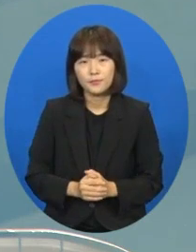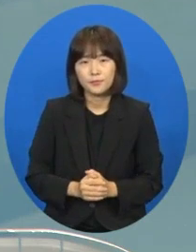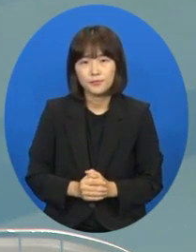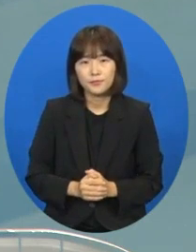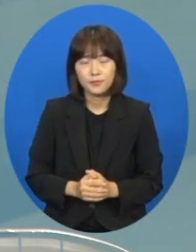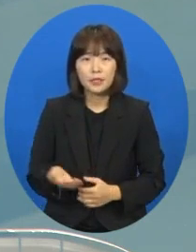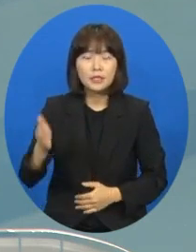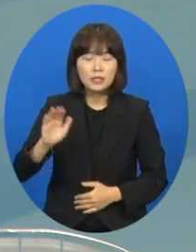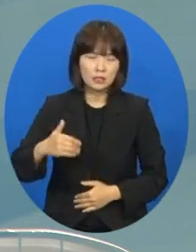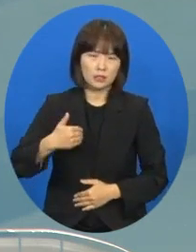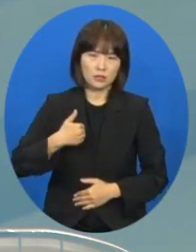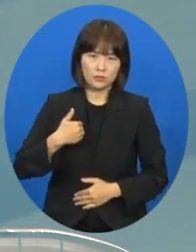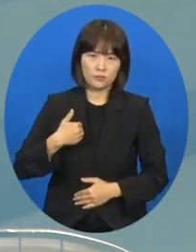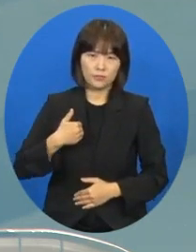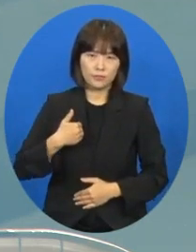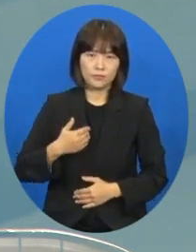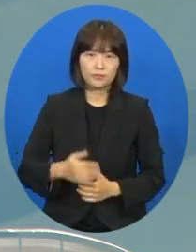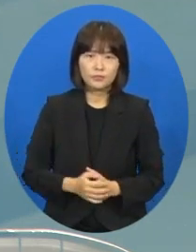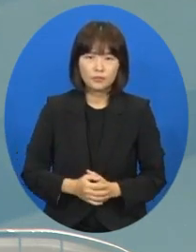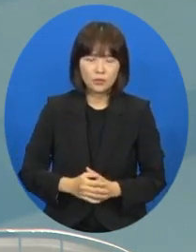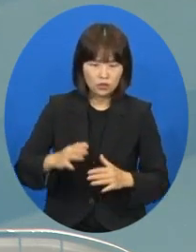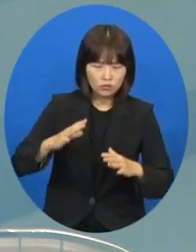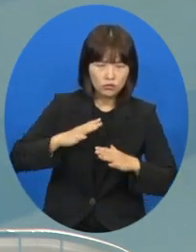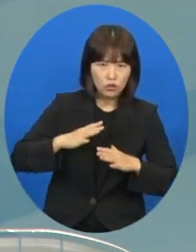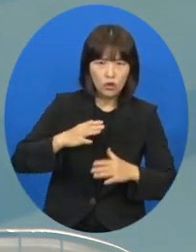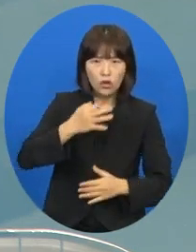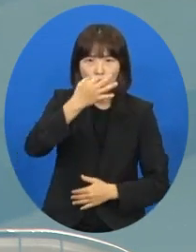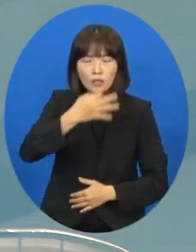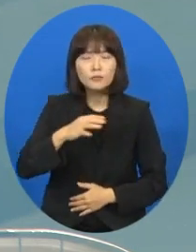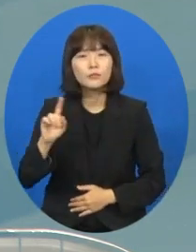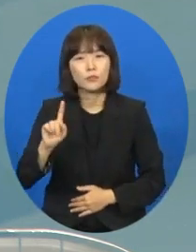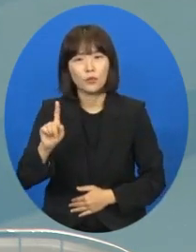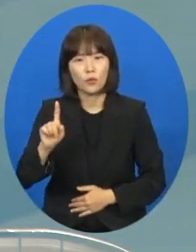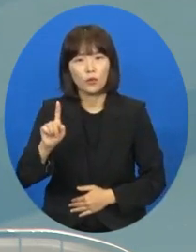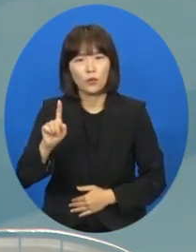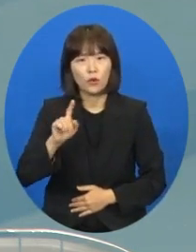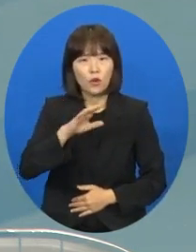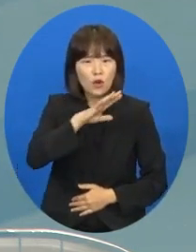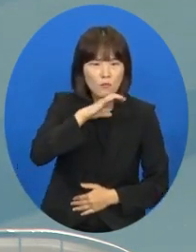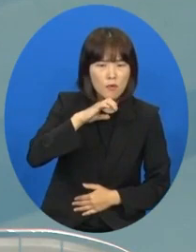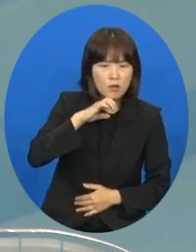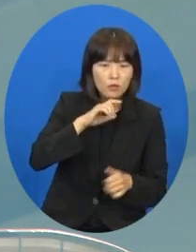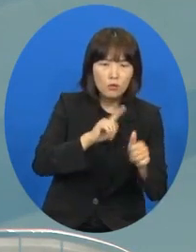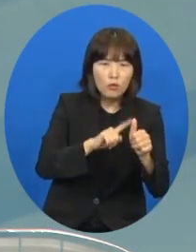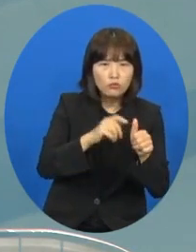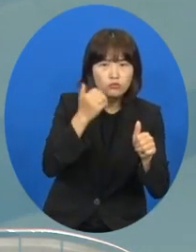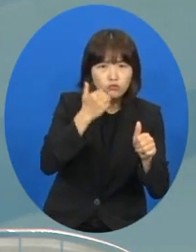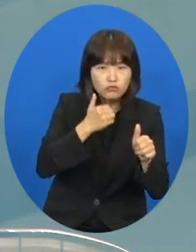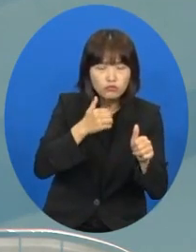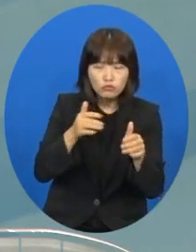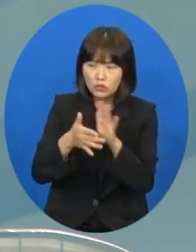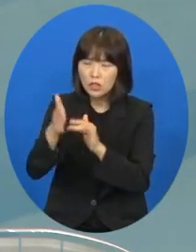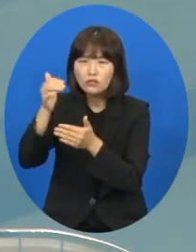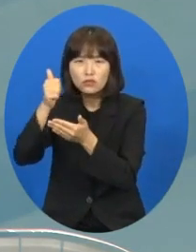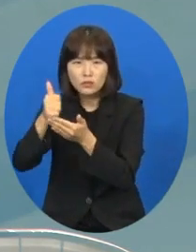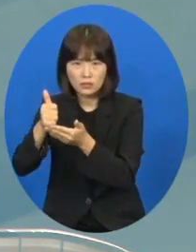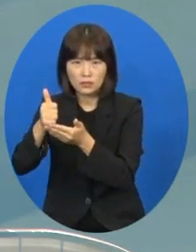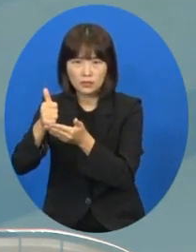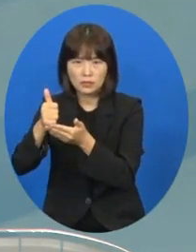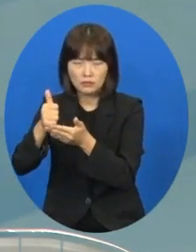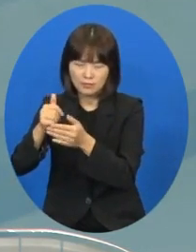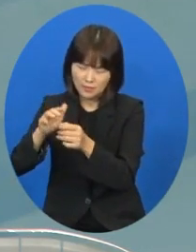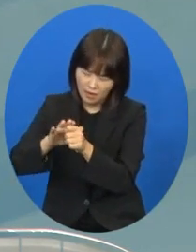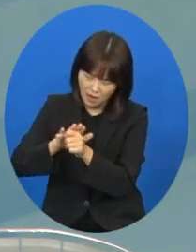근데 제게 있어서 두려웠고 힘든 것은 베드로가 누굽니까? 예수님을